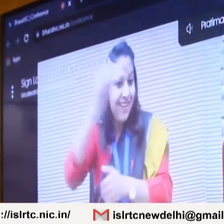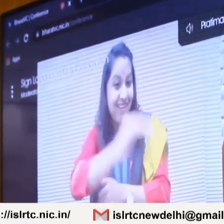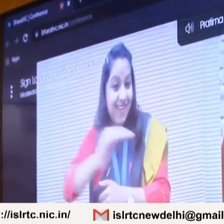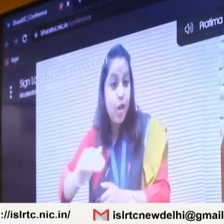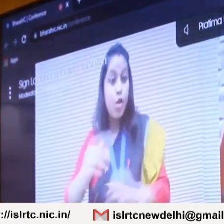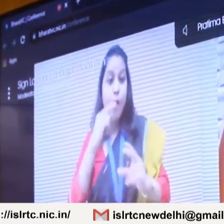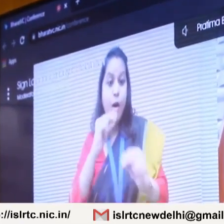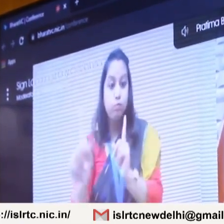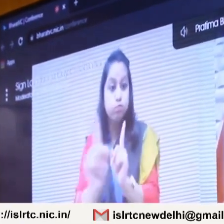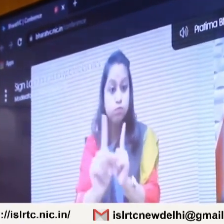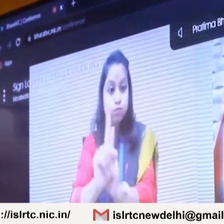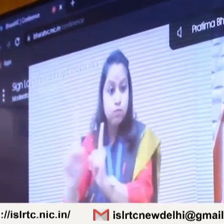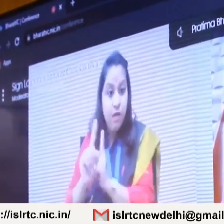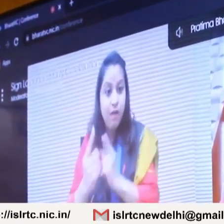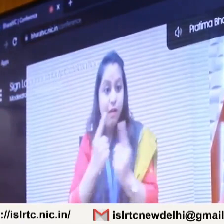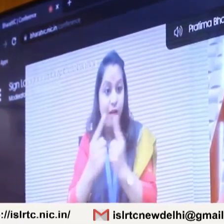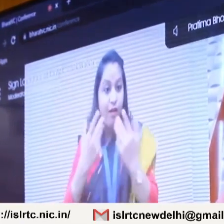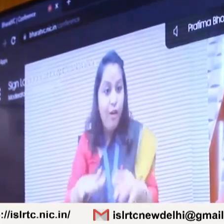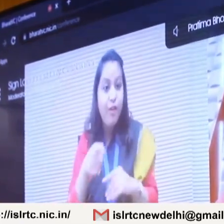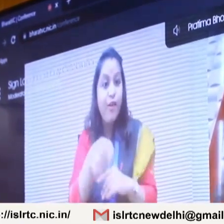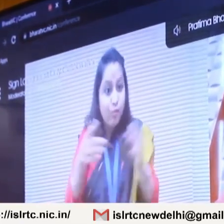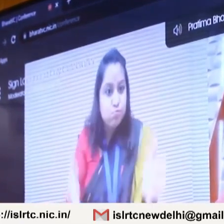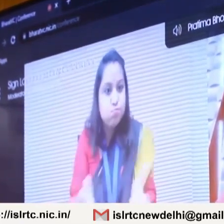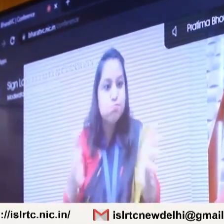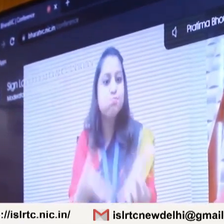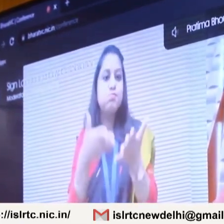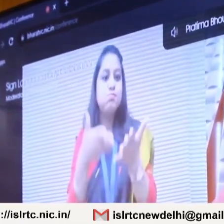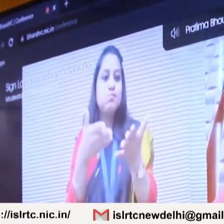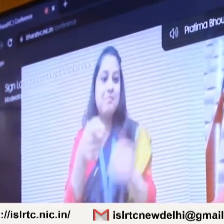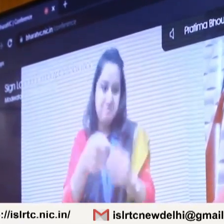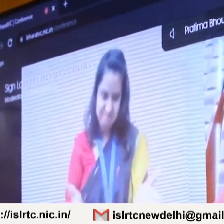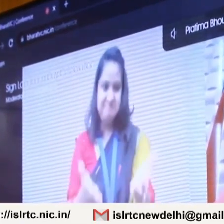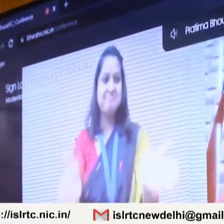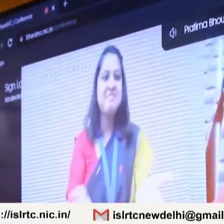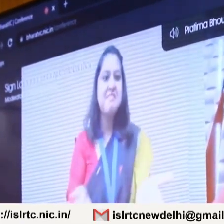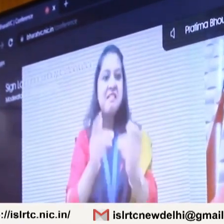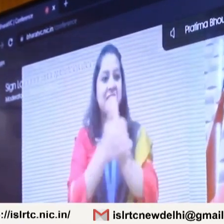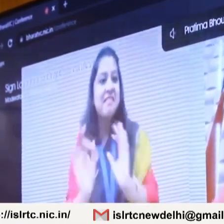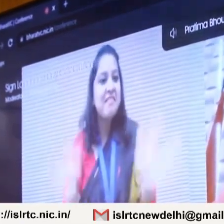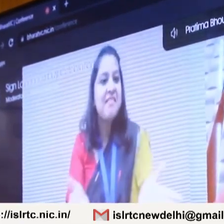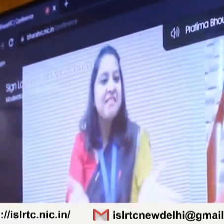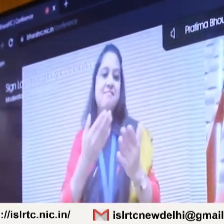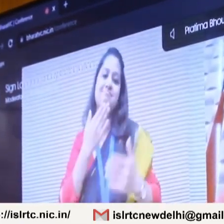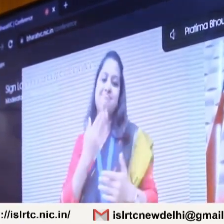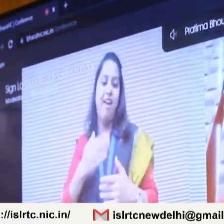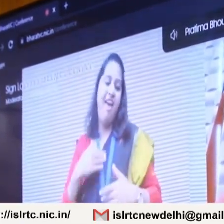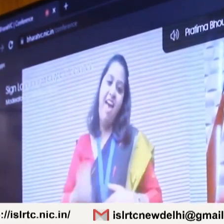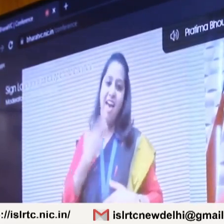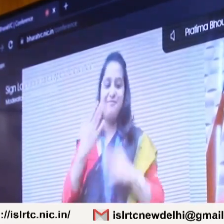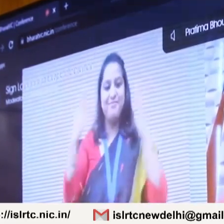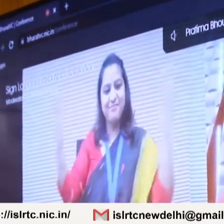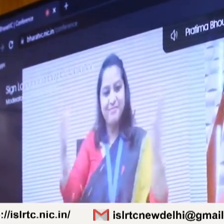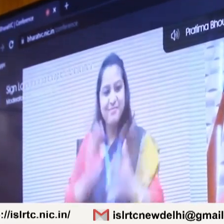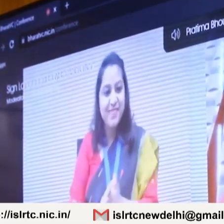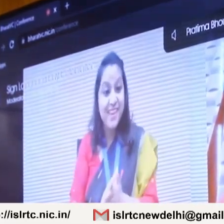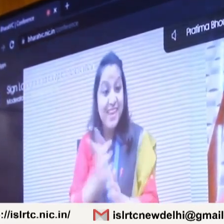वार्तालाप किए और उन लोगों को प्रोत्साहित किया, प्रोत्साहन दिया और उसके लिए बहुत अच्छा लगा। हम